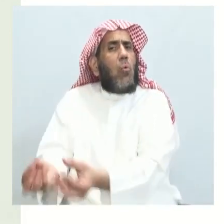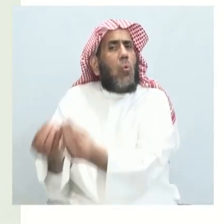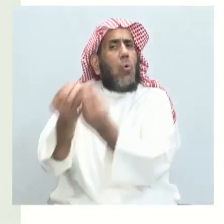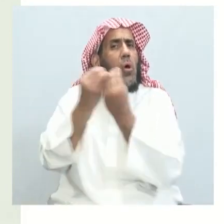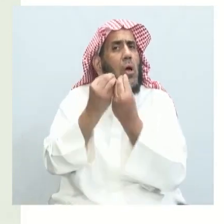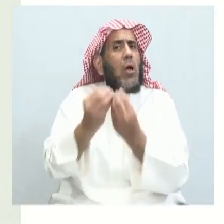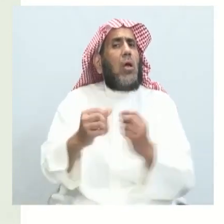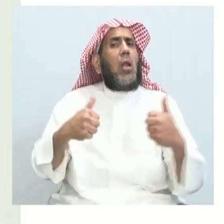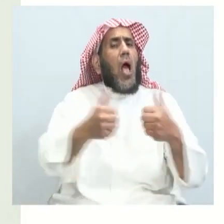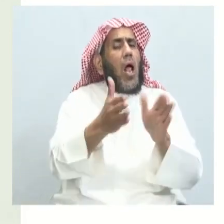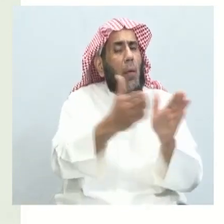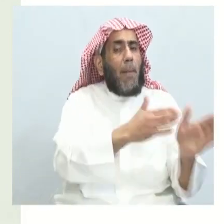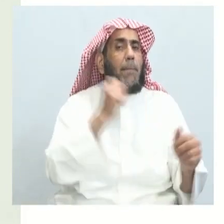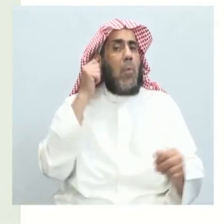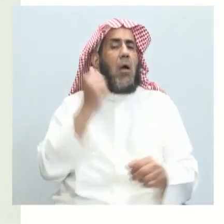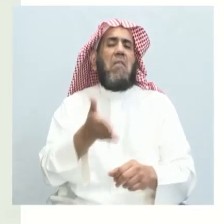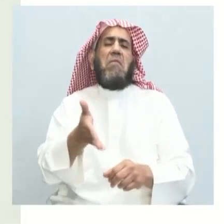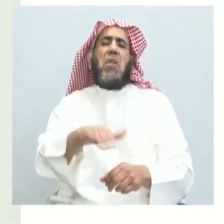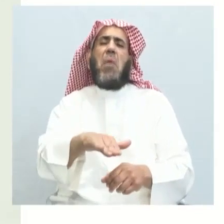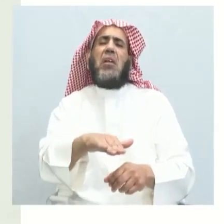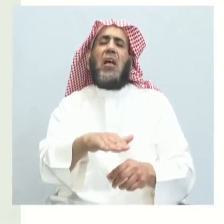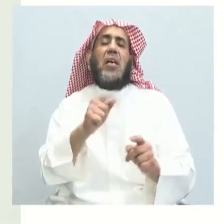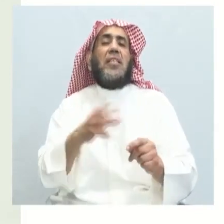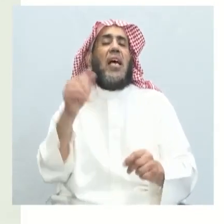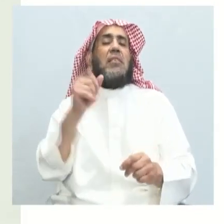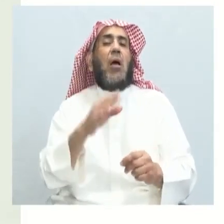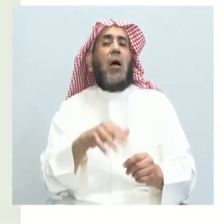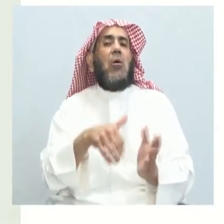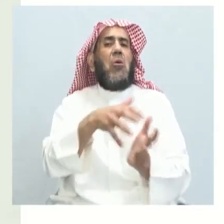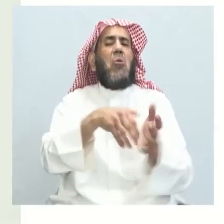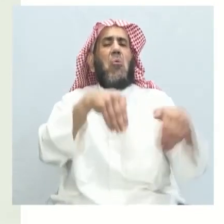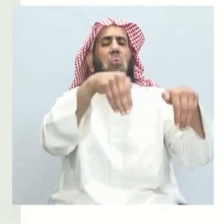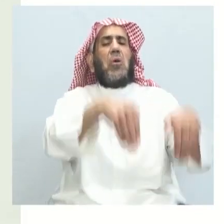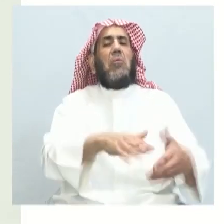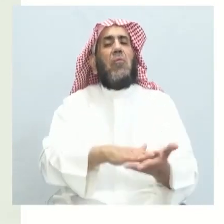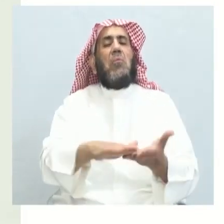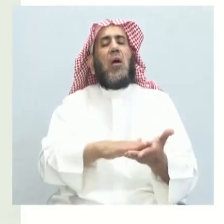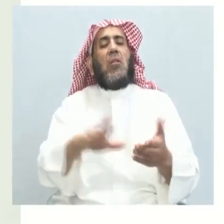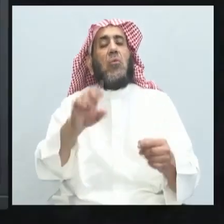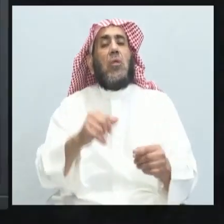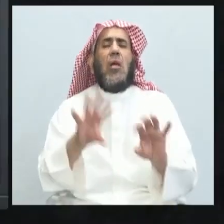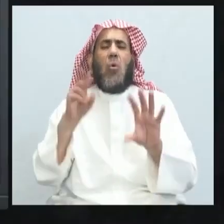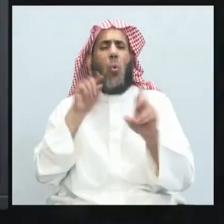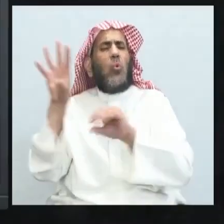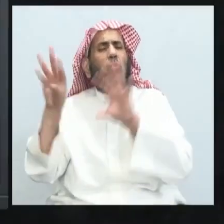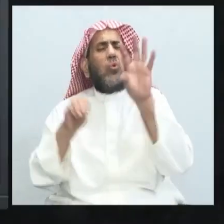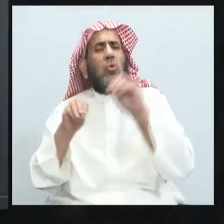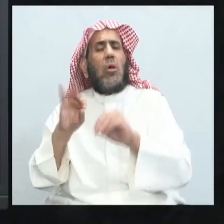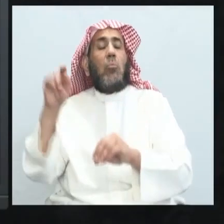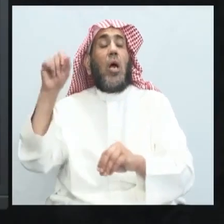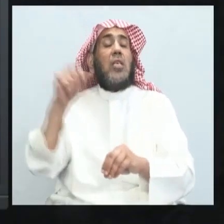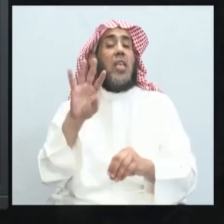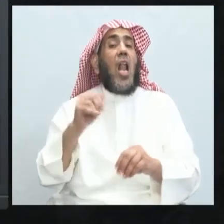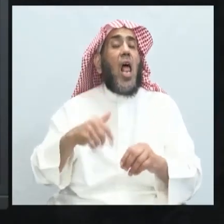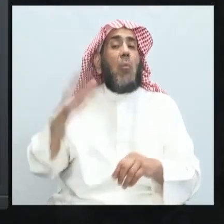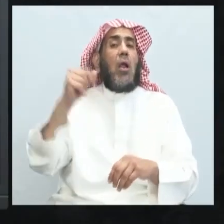الى اهلهما فمات عند اسماء ودفن بارض مراد لاحظوا القصه هذ قصه مرقش الاكبر الي